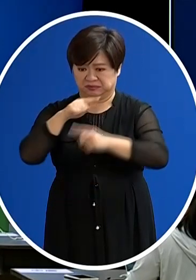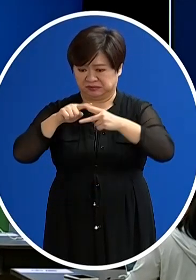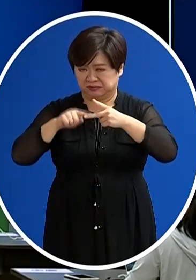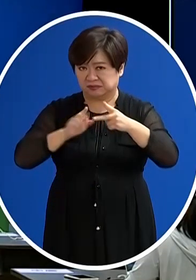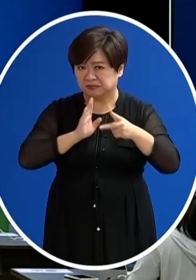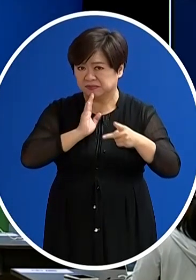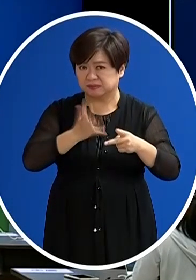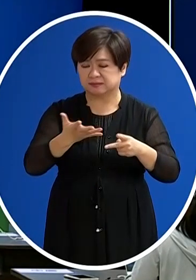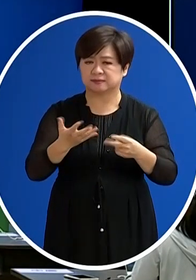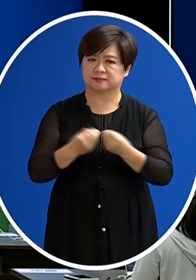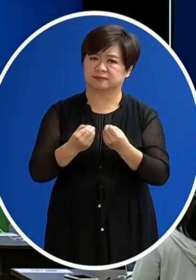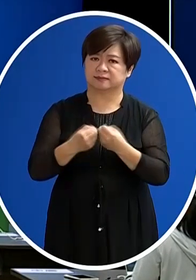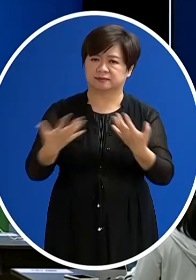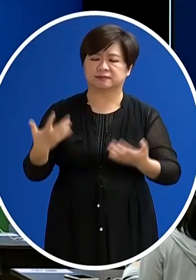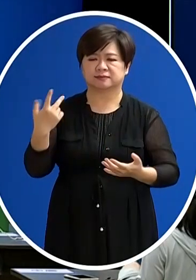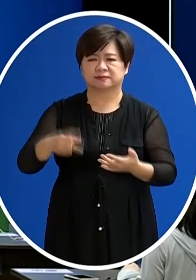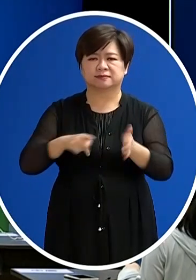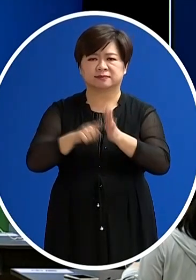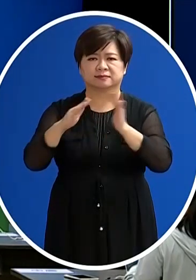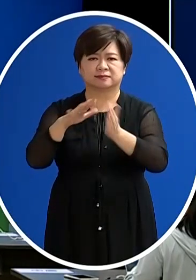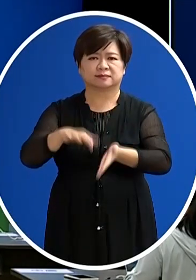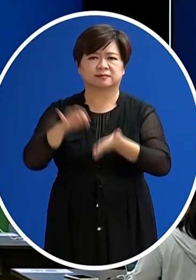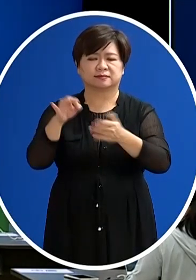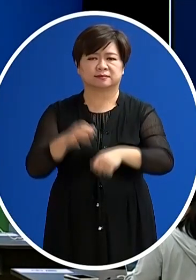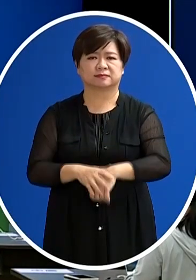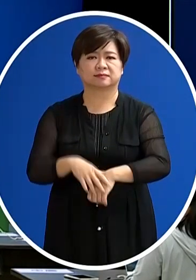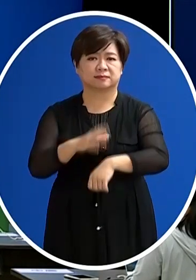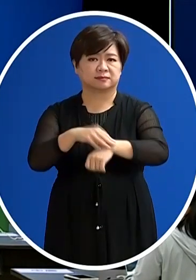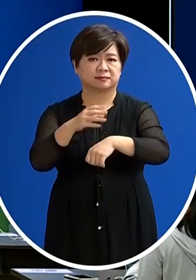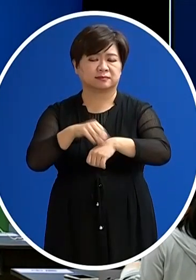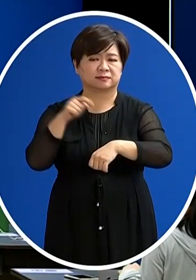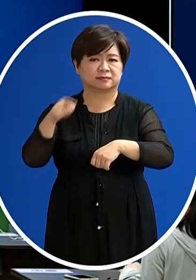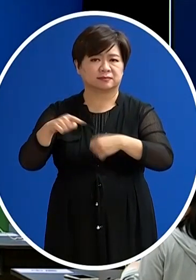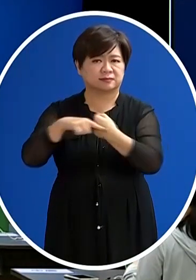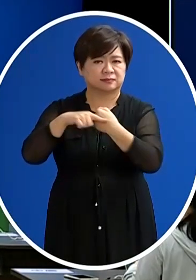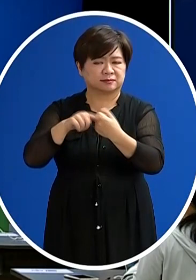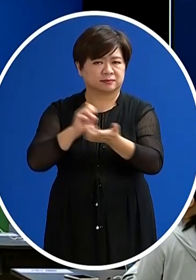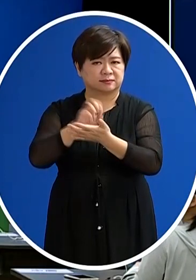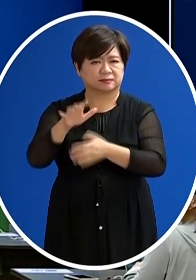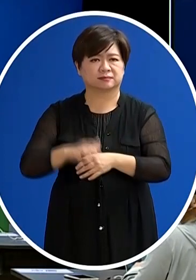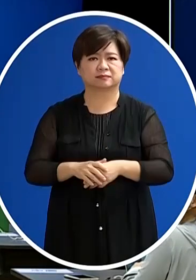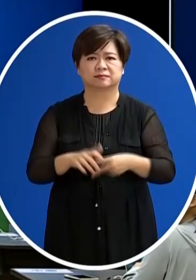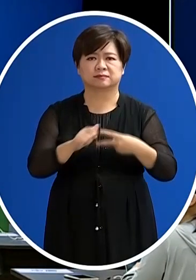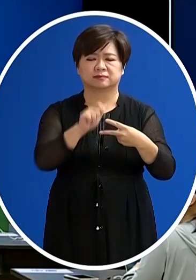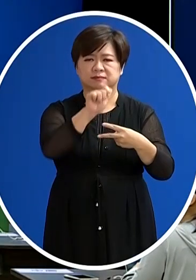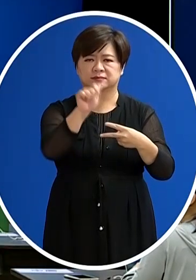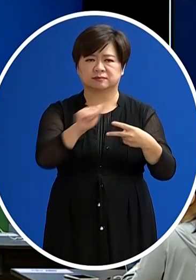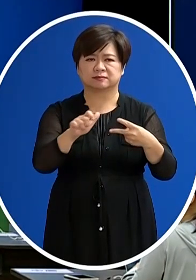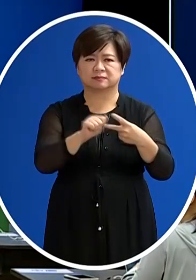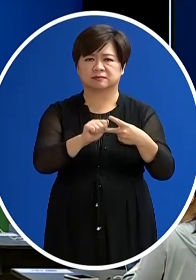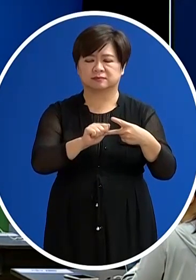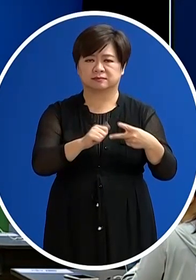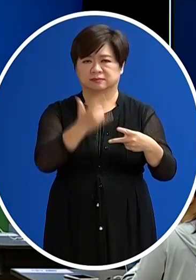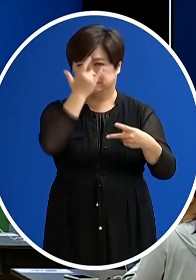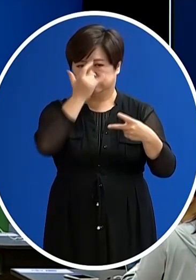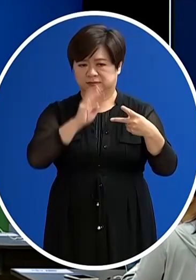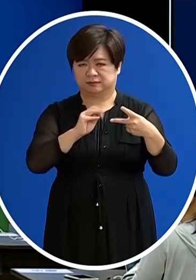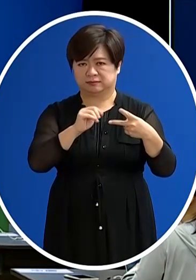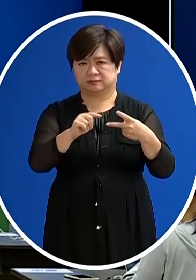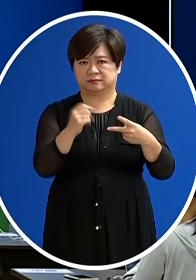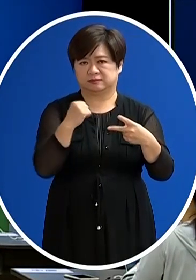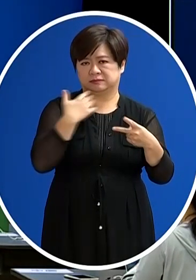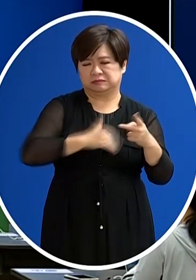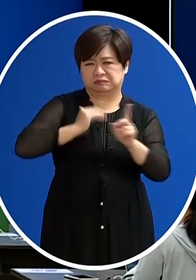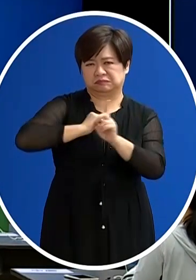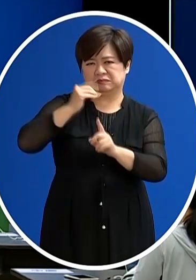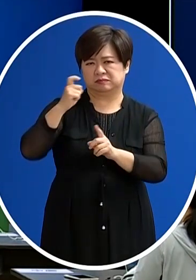有专家认为说那个瑞典的研究报告 AZ 加莫德纳混打的保护力抗体高出10倍，可以不用等